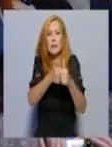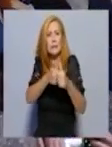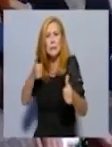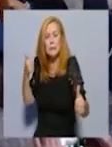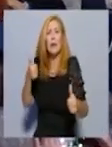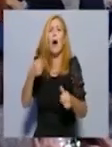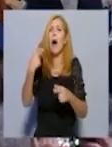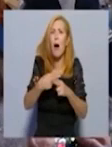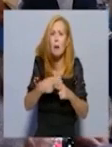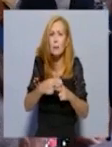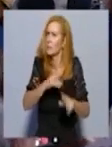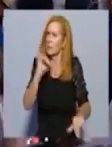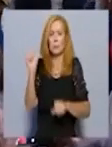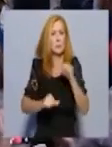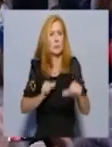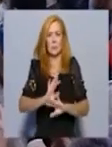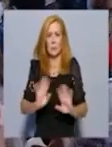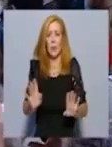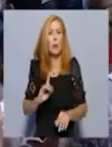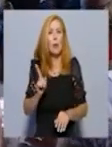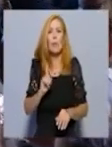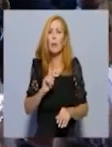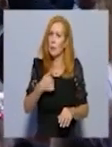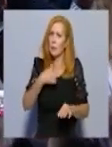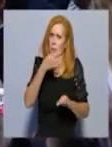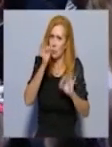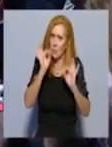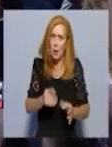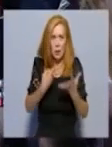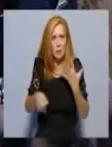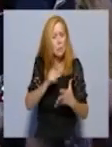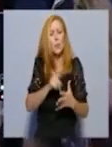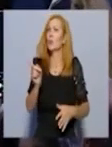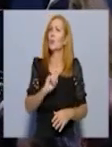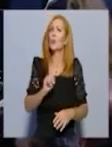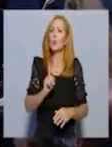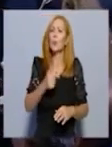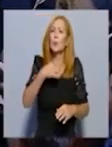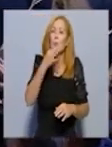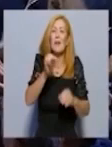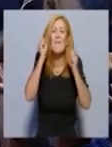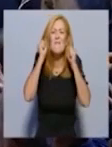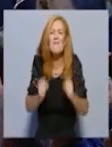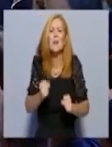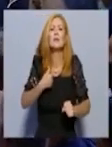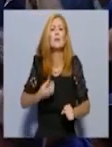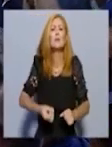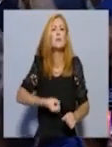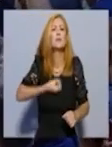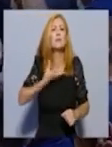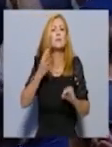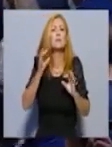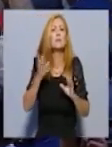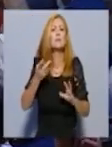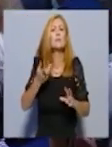συνέχεια πρότεινε μια νέα αρχή για την κοινωνία στην πρώτη γραμμή και ανέλησε το πρόγραμμα του ΣΥΡΙΖΑ για τις παρεμβάσεις στην οικονομία και